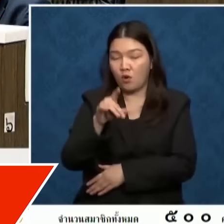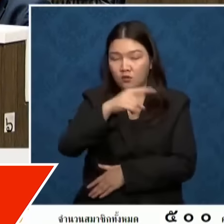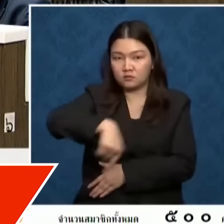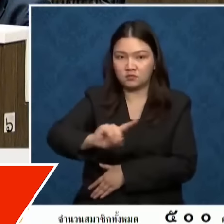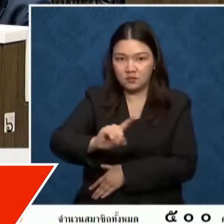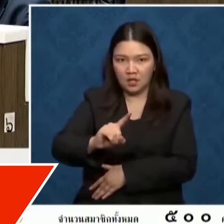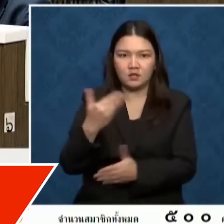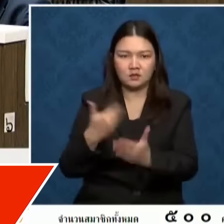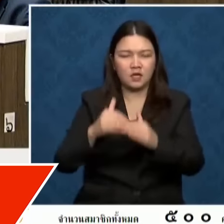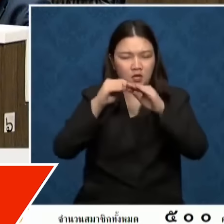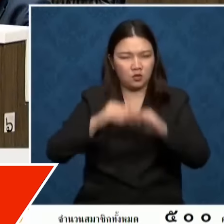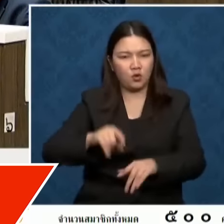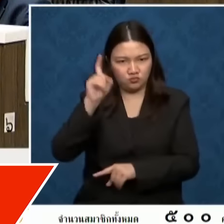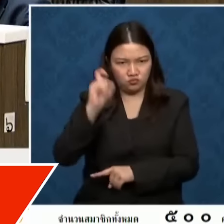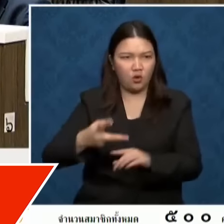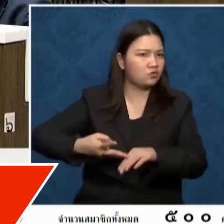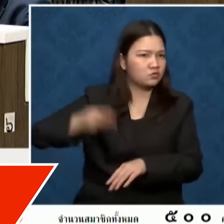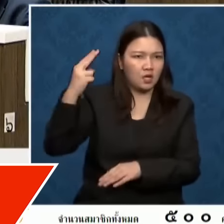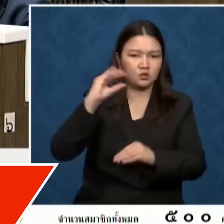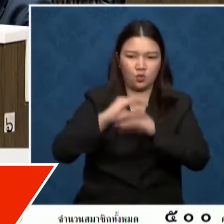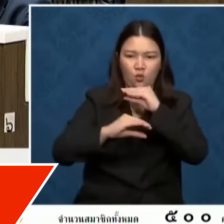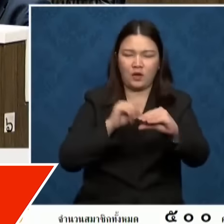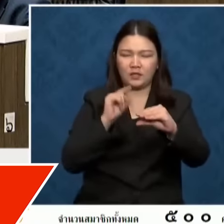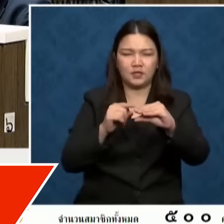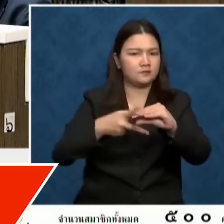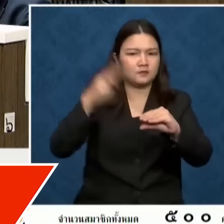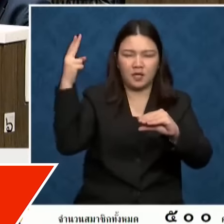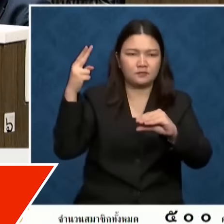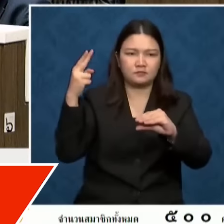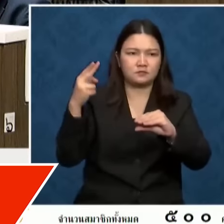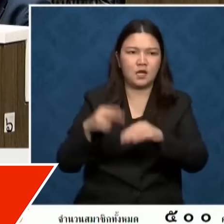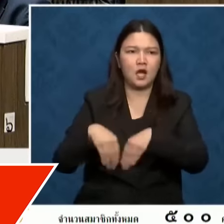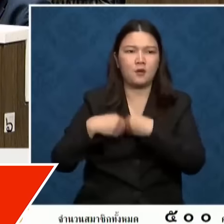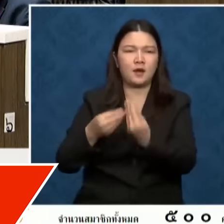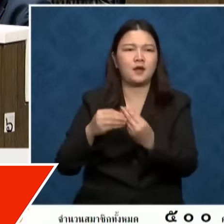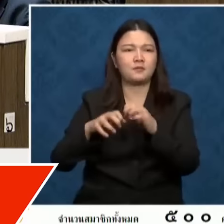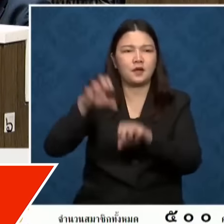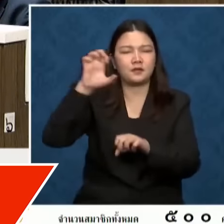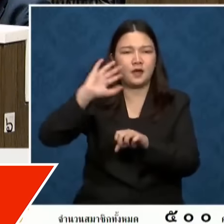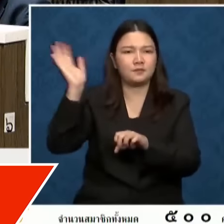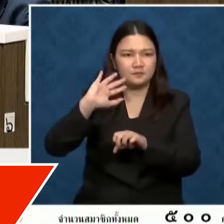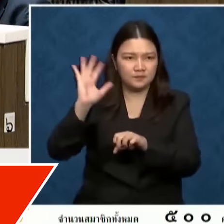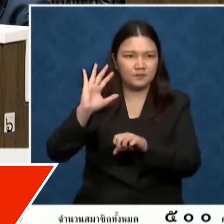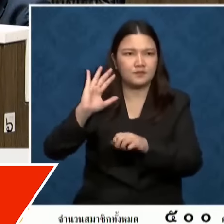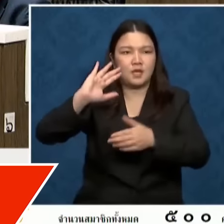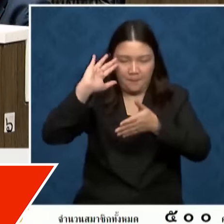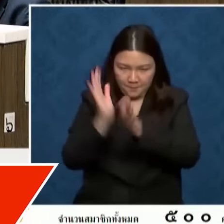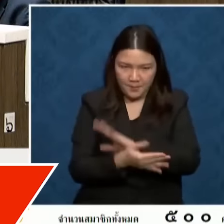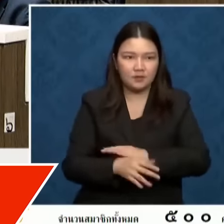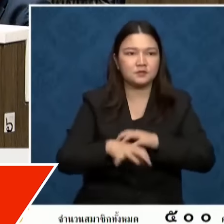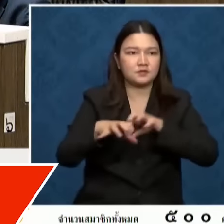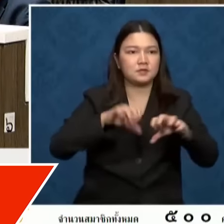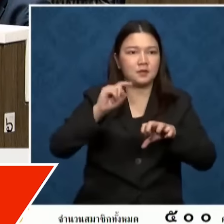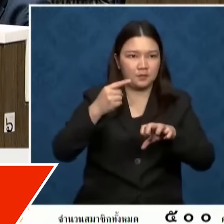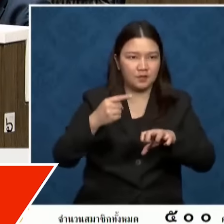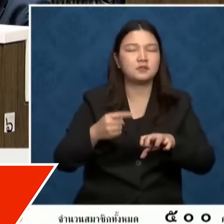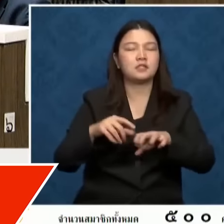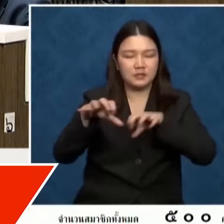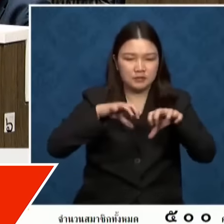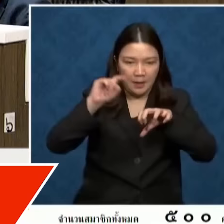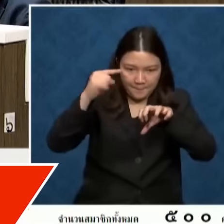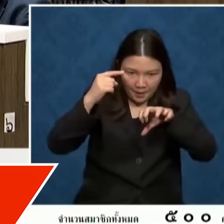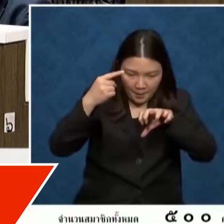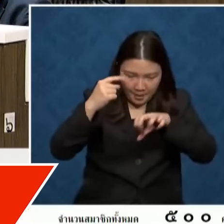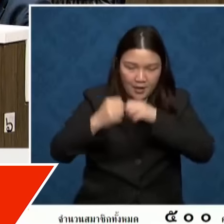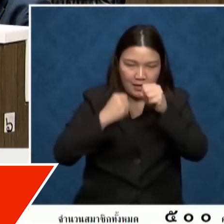ากที่ปรบรถขอเสนอตัดทั้งโครงการให้มาทาศไยไปบริหารจัดการกลับมาใหม่ใปี 68ครั ให้ดีกว่านี้